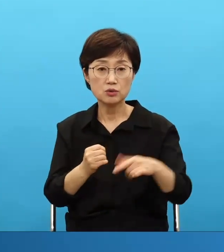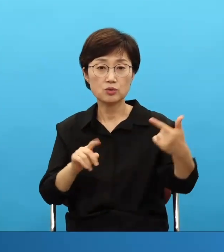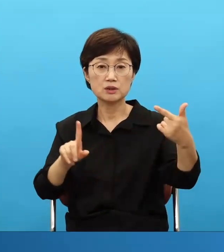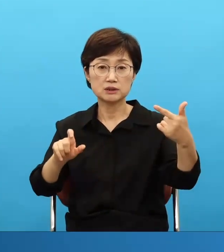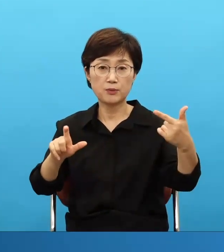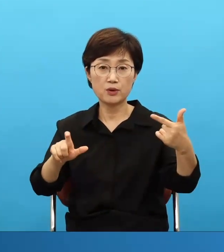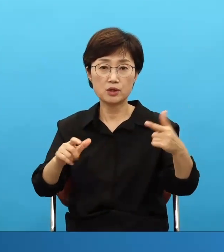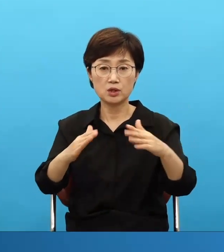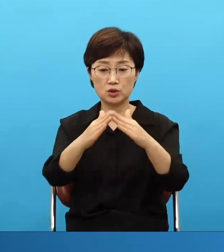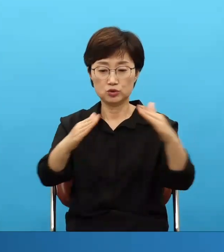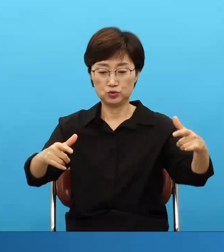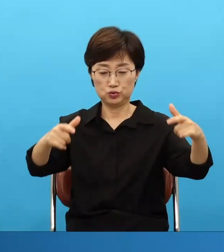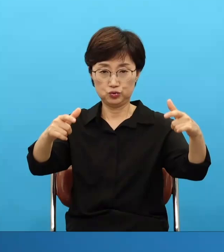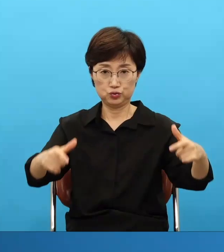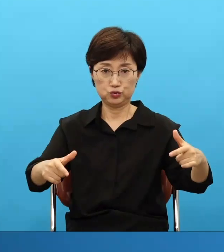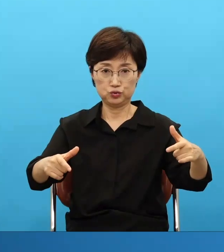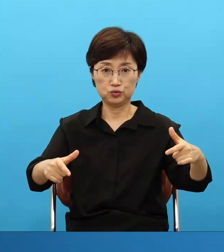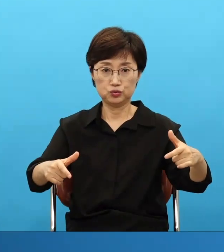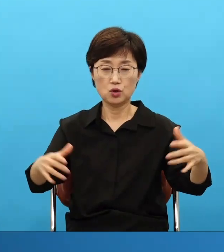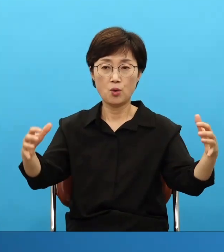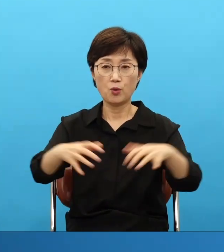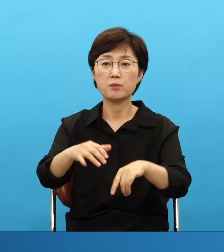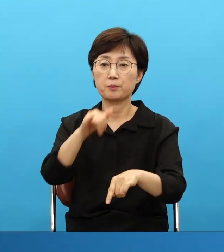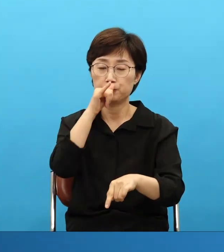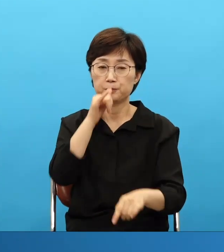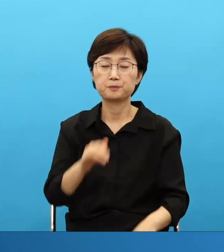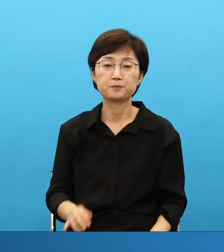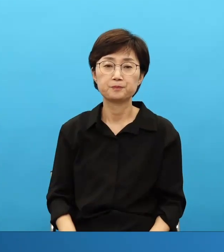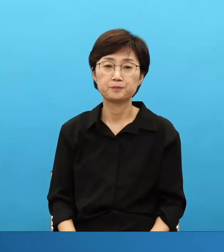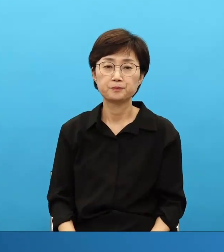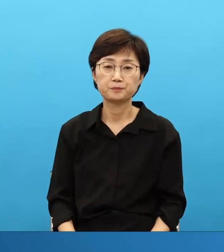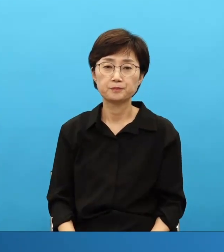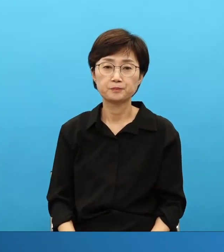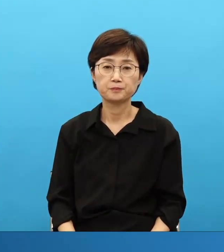지회를 중심으로 전주 예교 예배드립니다